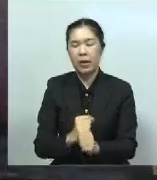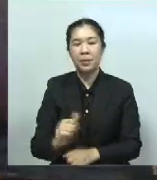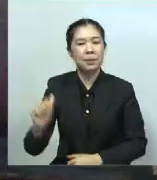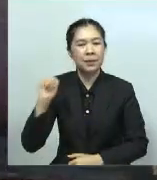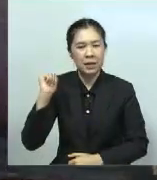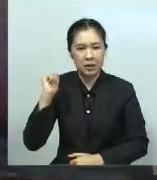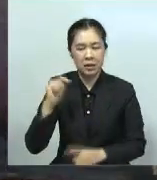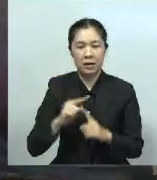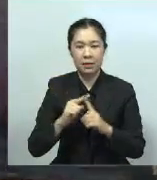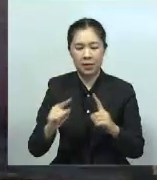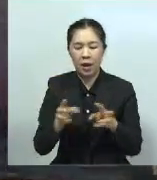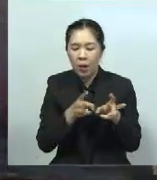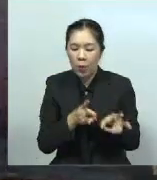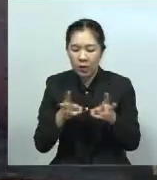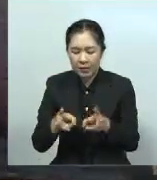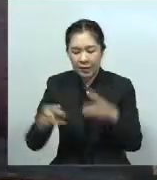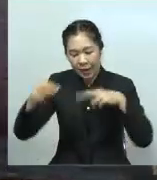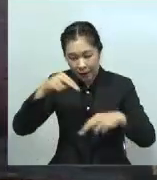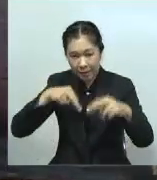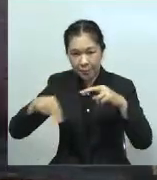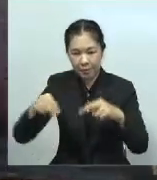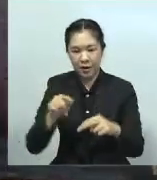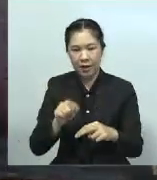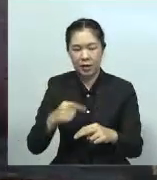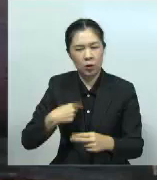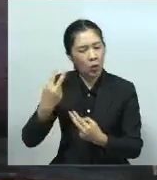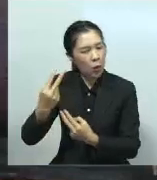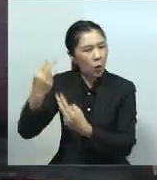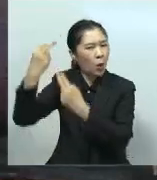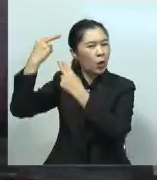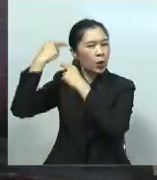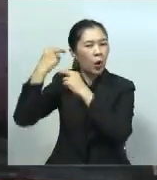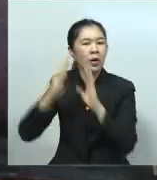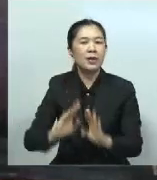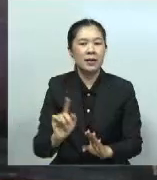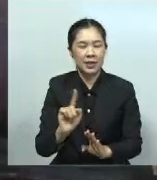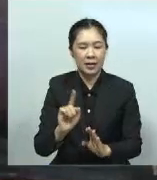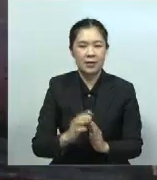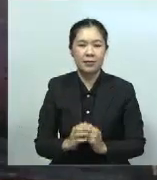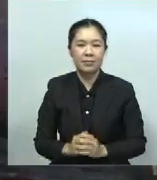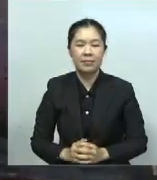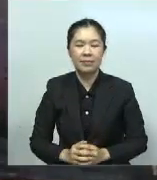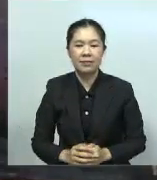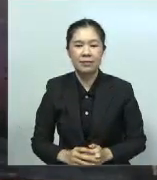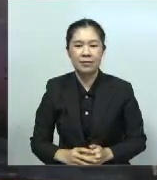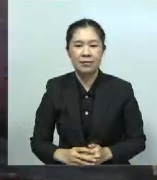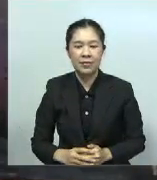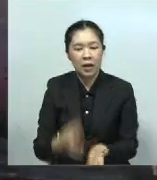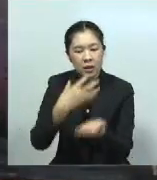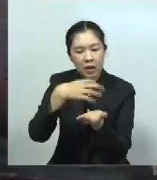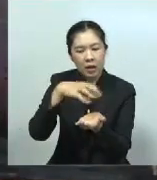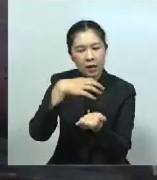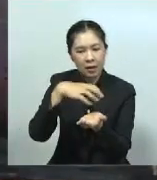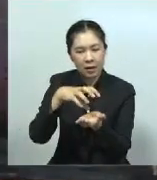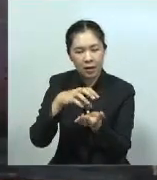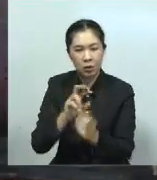ในเรื่องของการอนุรักษ์เนี่ยเราจะย้อนกลับไปที่ยุคสมัยไหนนะคะเล่าให้ฟังนิดนึงว่า